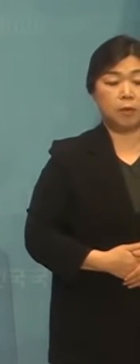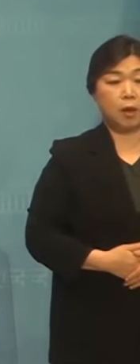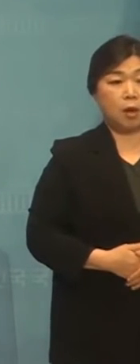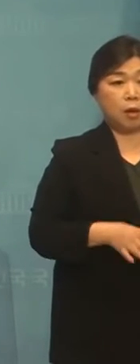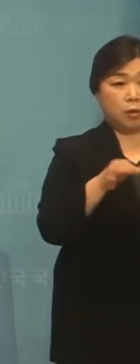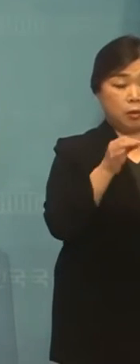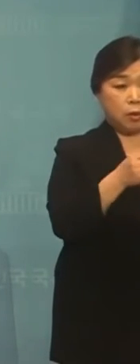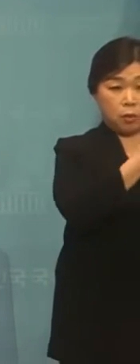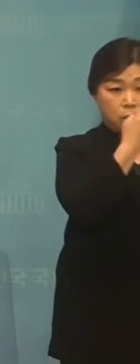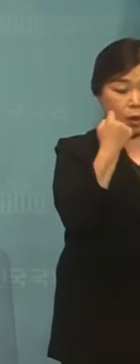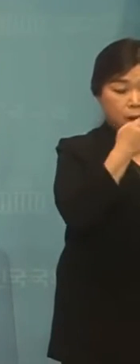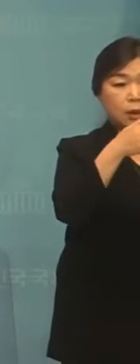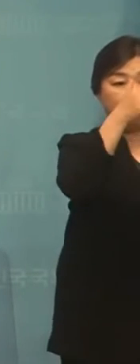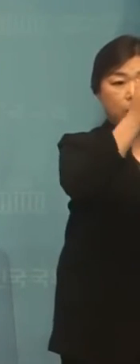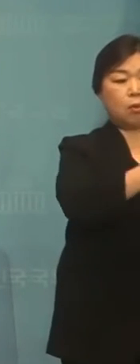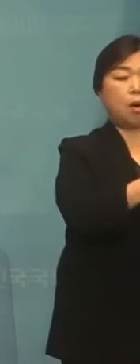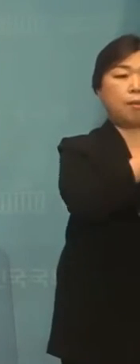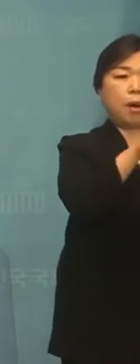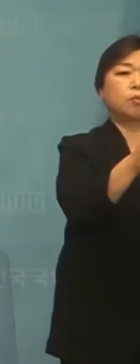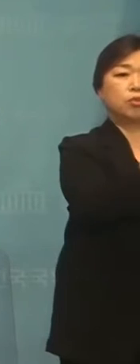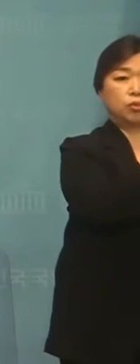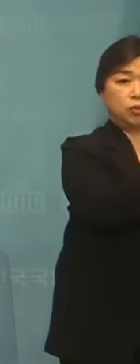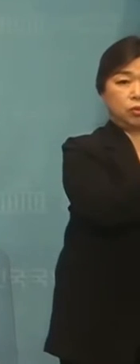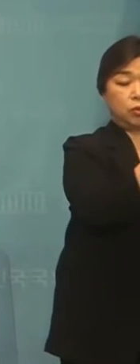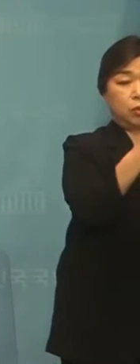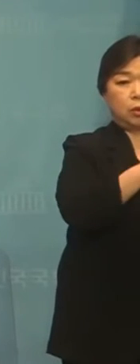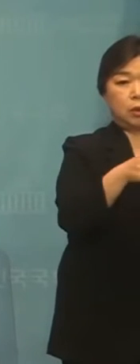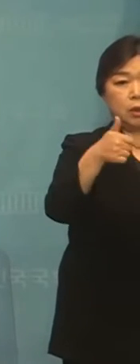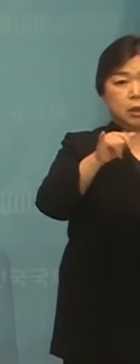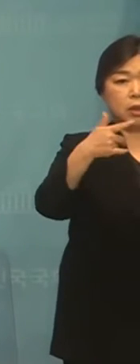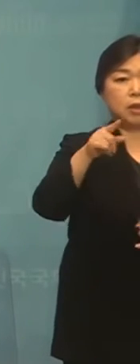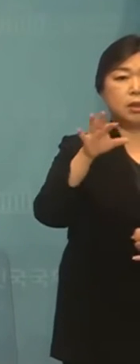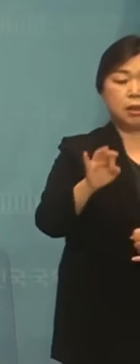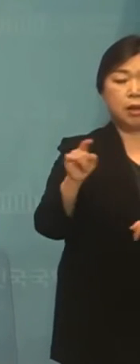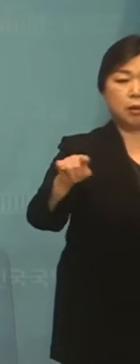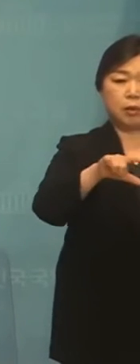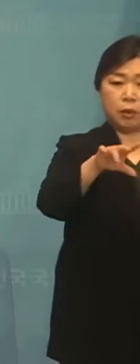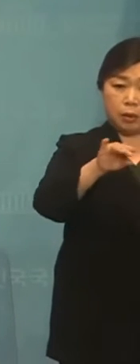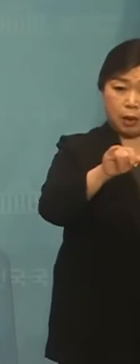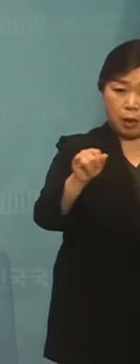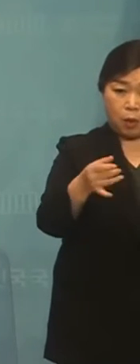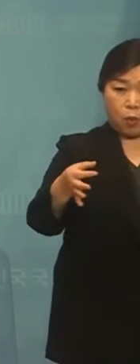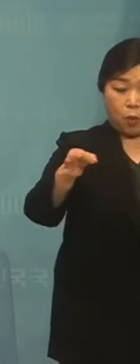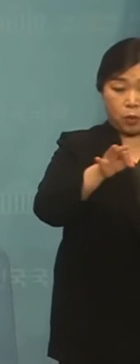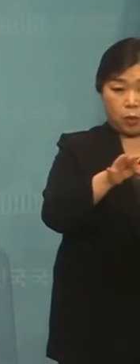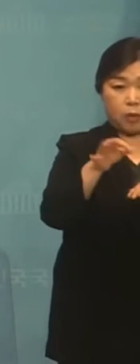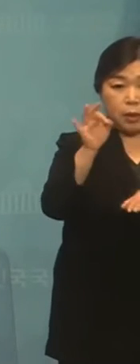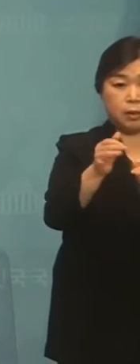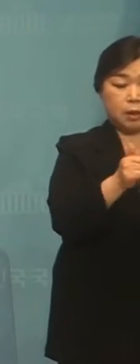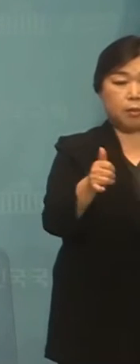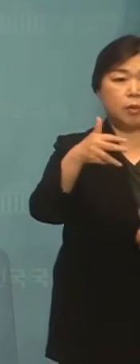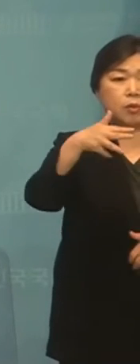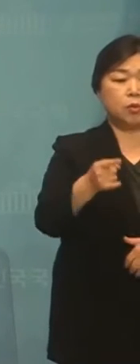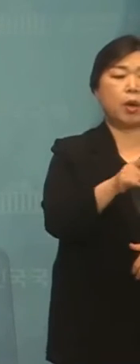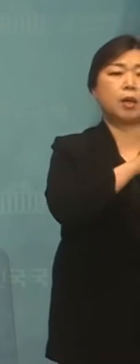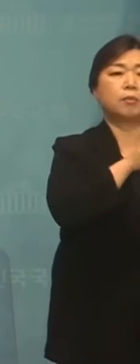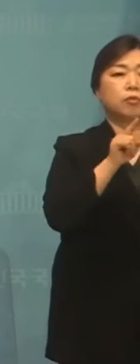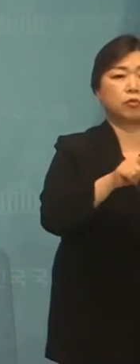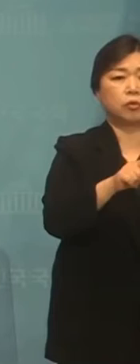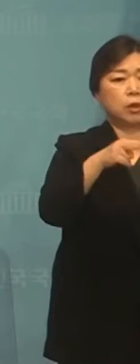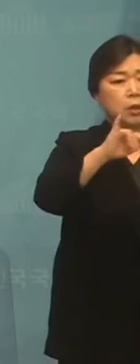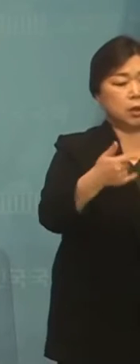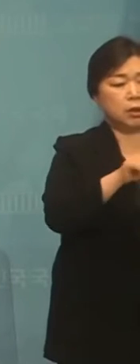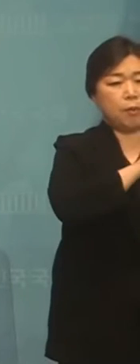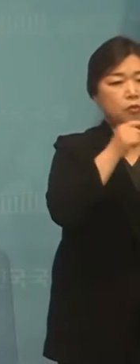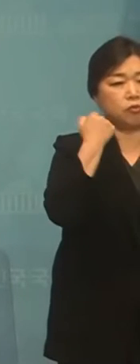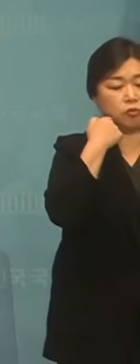특위에서 확인한 결과 박형준 후보와 기장군 청광리 토지의 공동 지분자인 최모 씨, 신모 씨